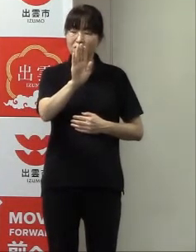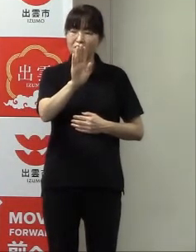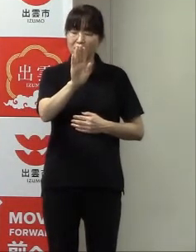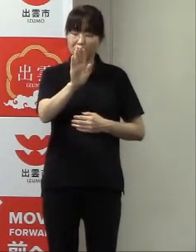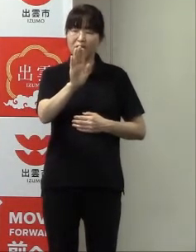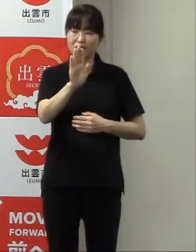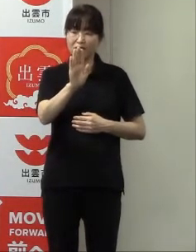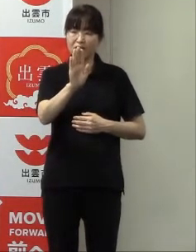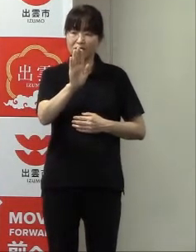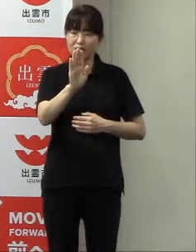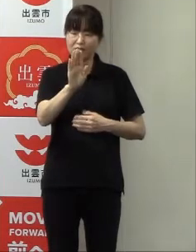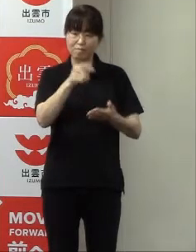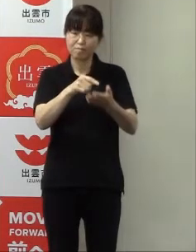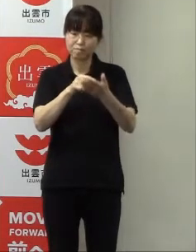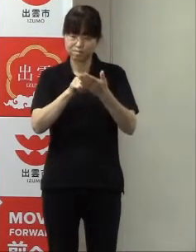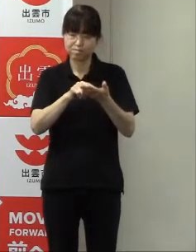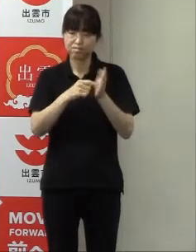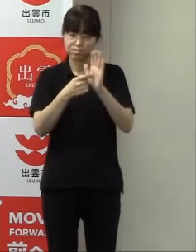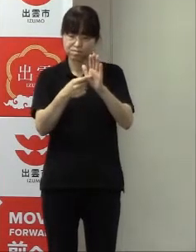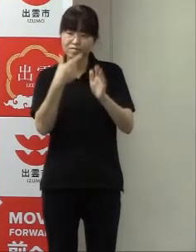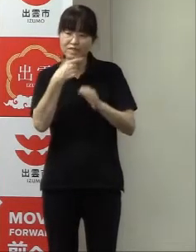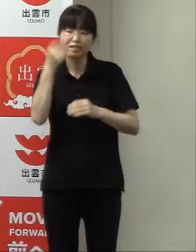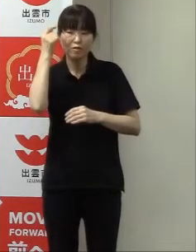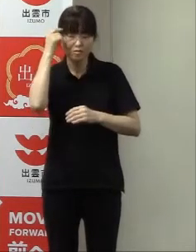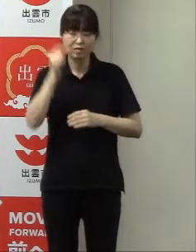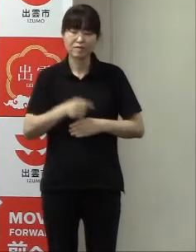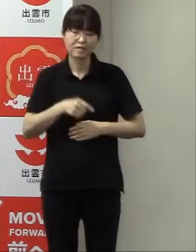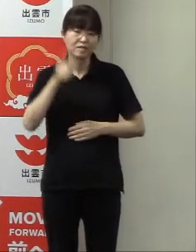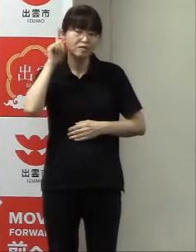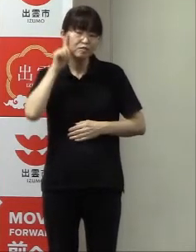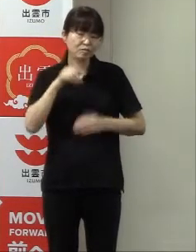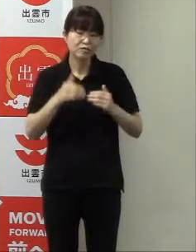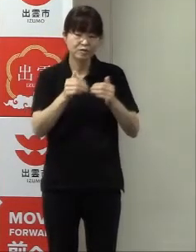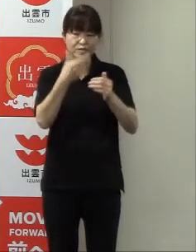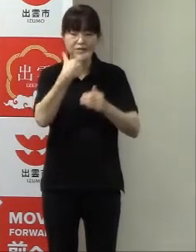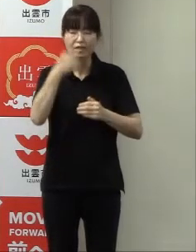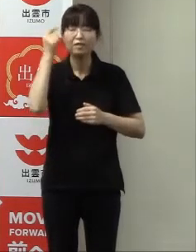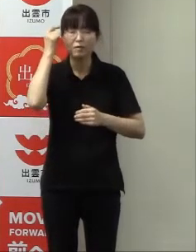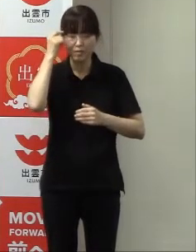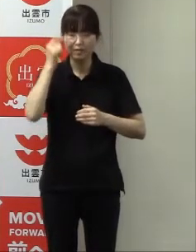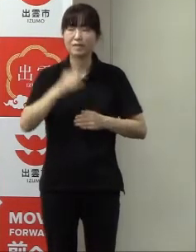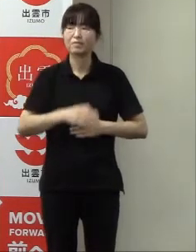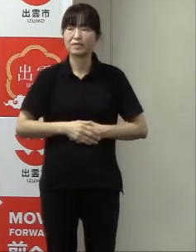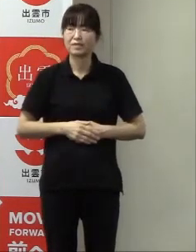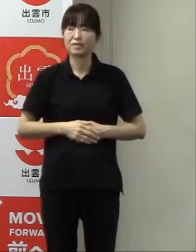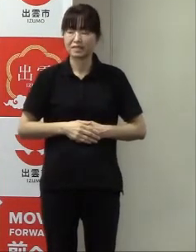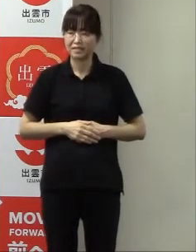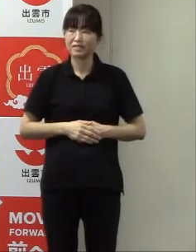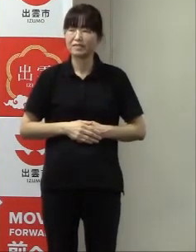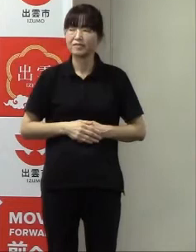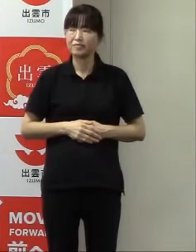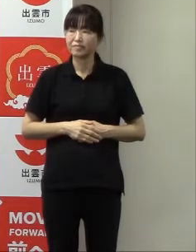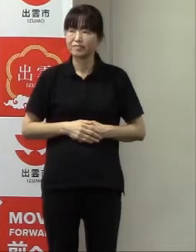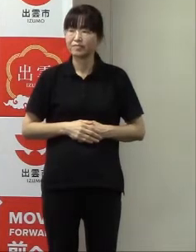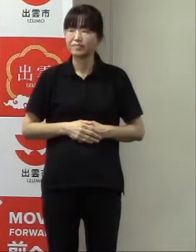出してまいりたいというふうに思っております。できるだけ速やかにと思っておりますけど、スケジュールとしっかり